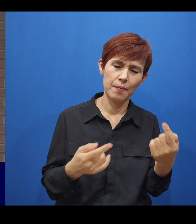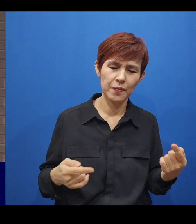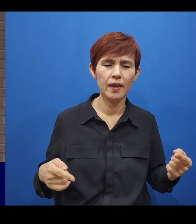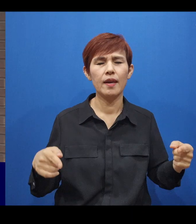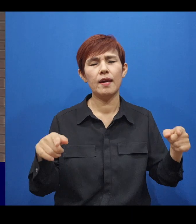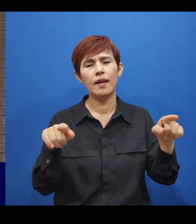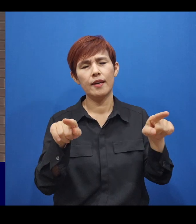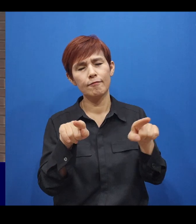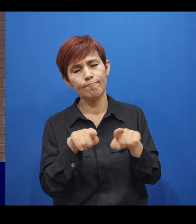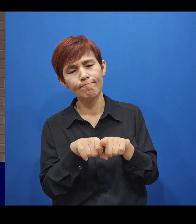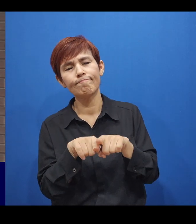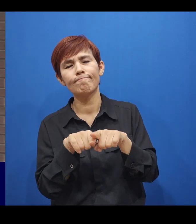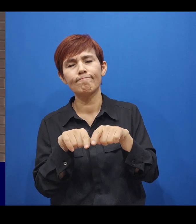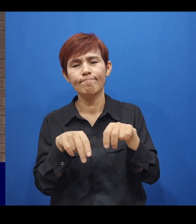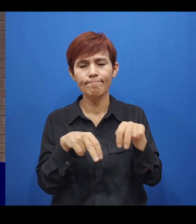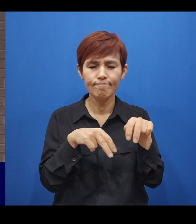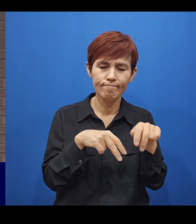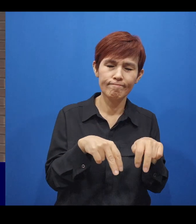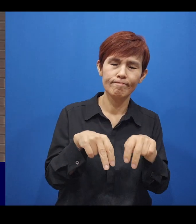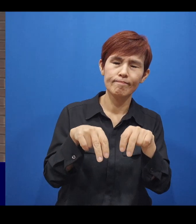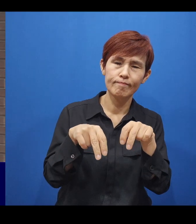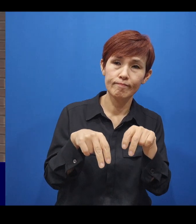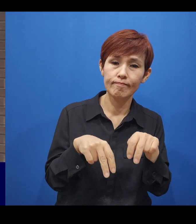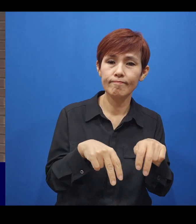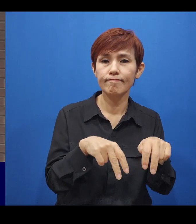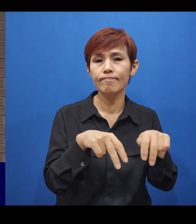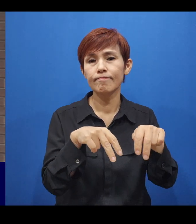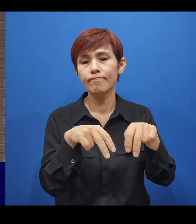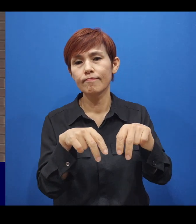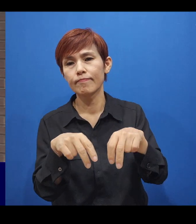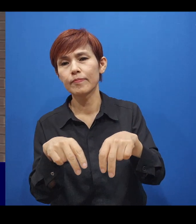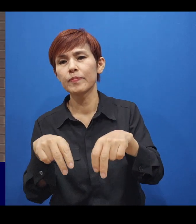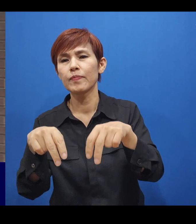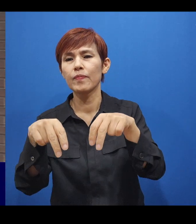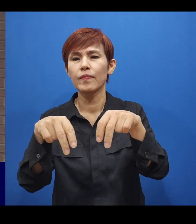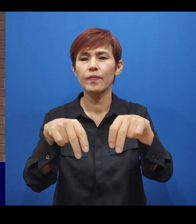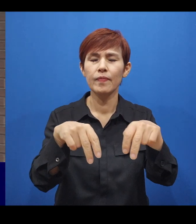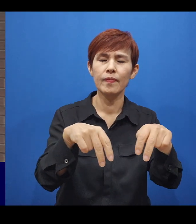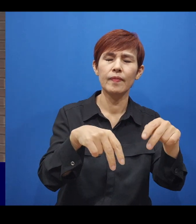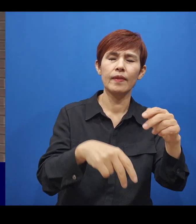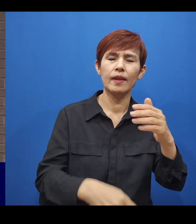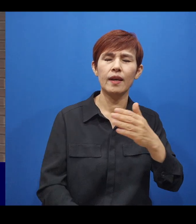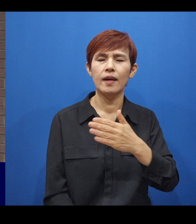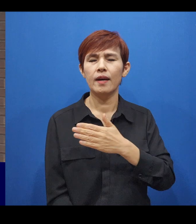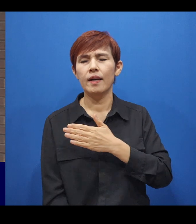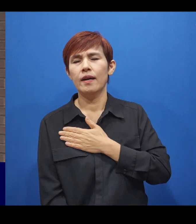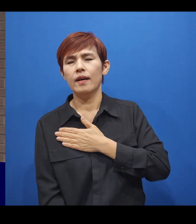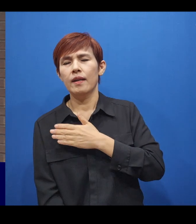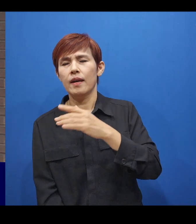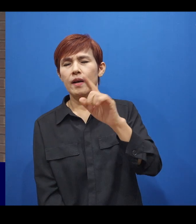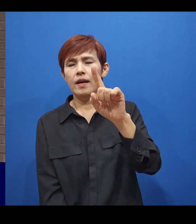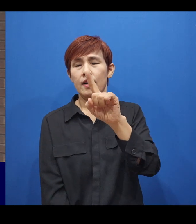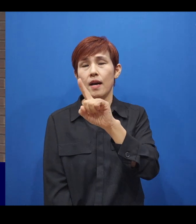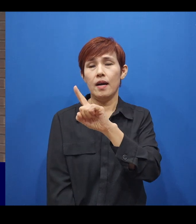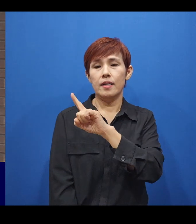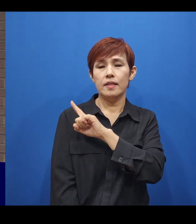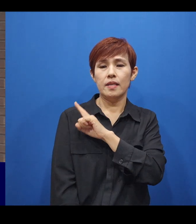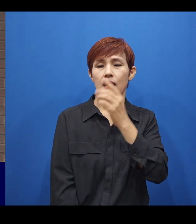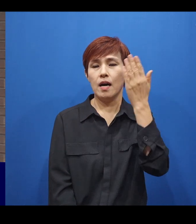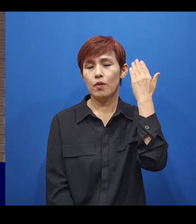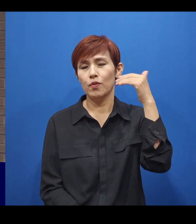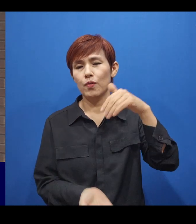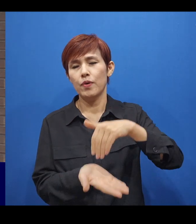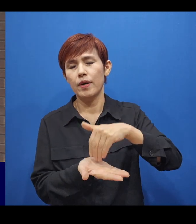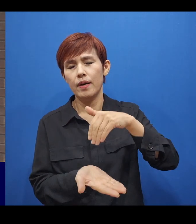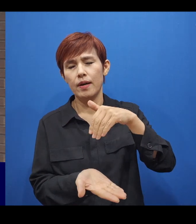예수님과 함께 걷겠음. 내가 가장 후회하지 않는 일, 내가